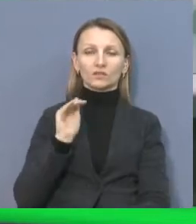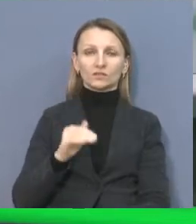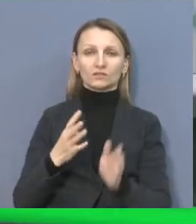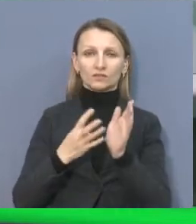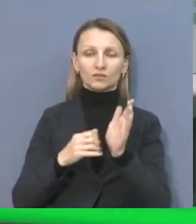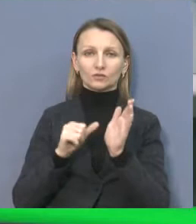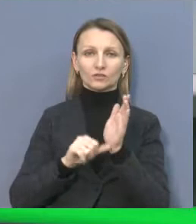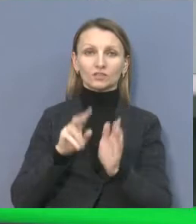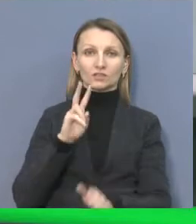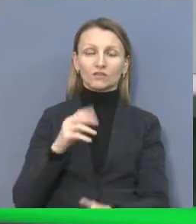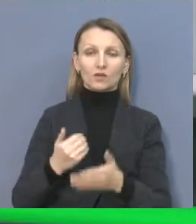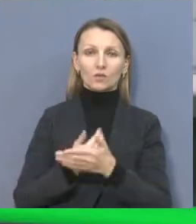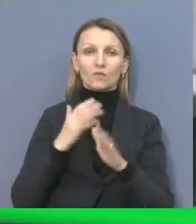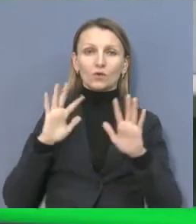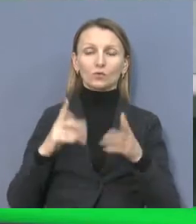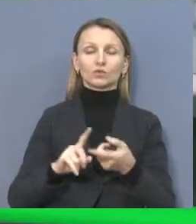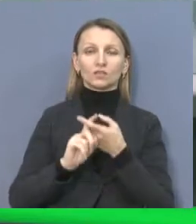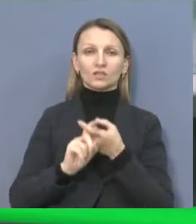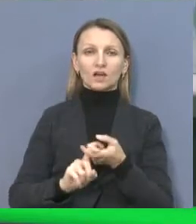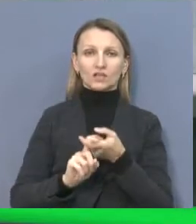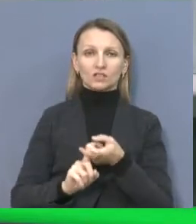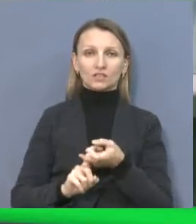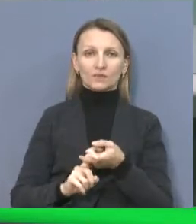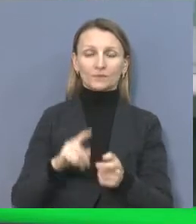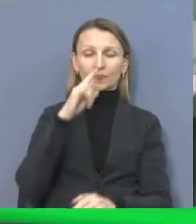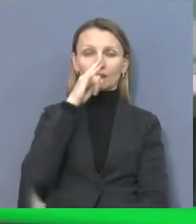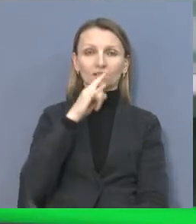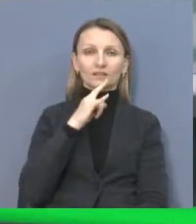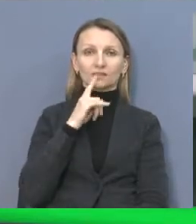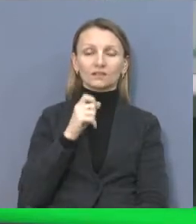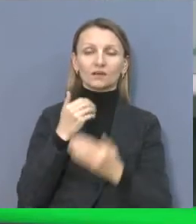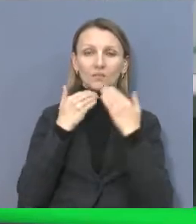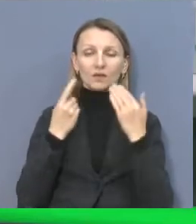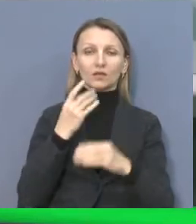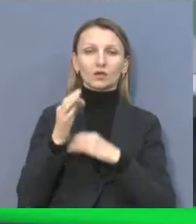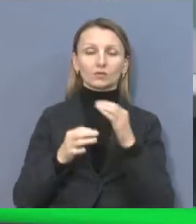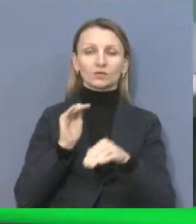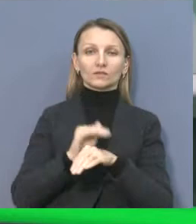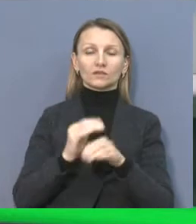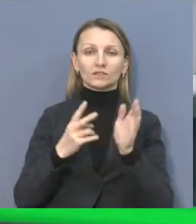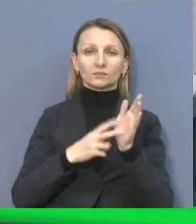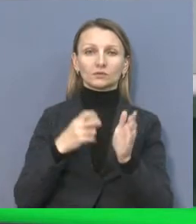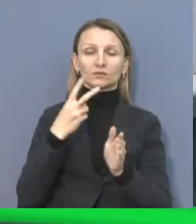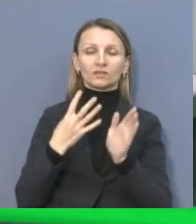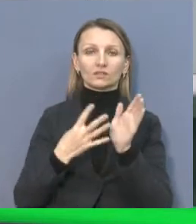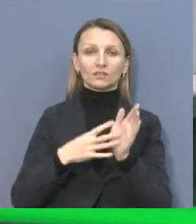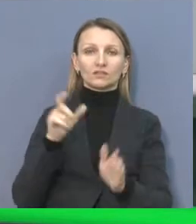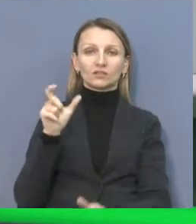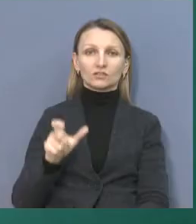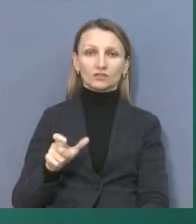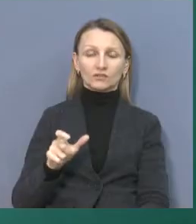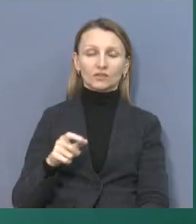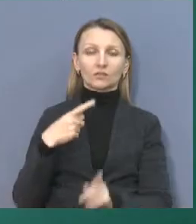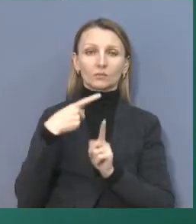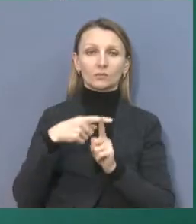1962 новых случаев заражения коронавирусом казахстане за последние сутки выявлено 729 человек с положительным